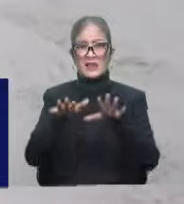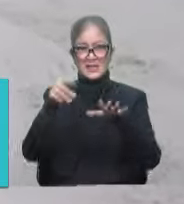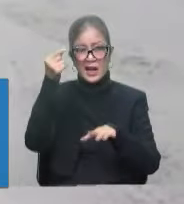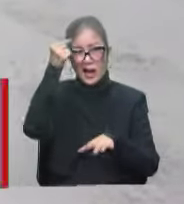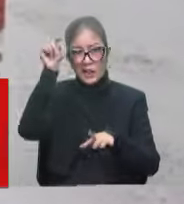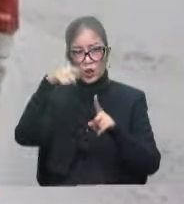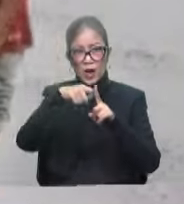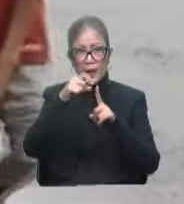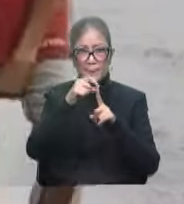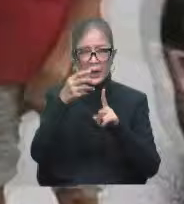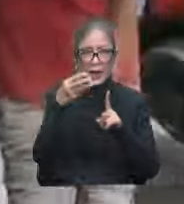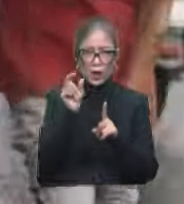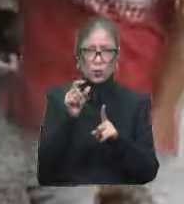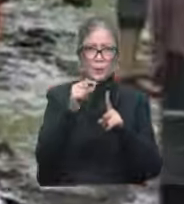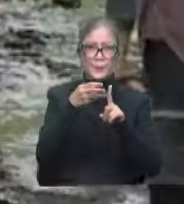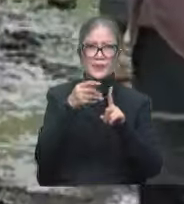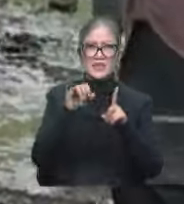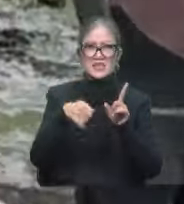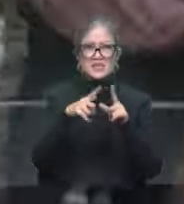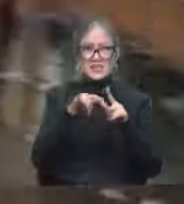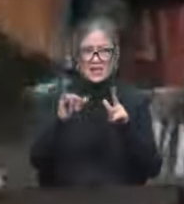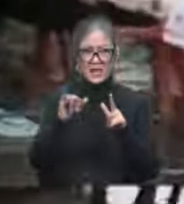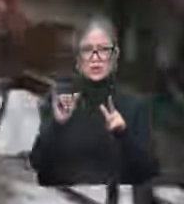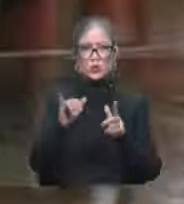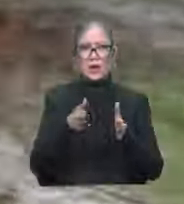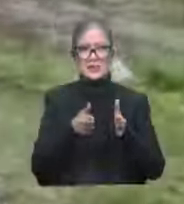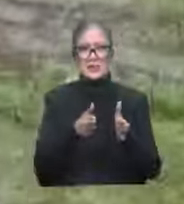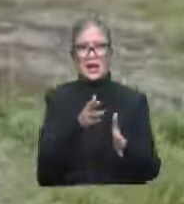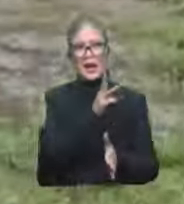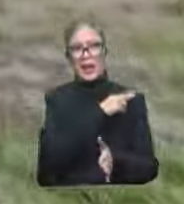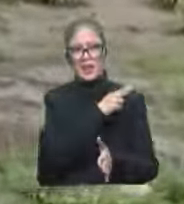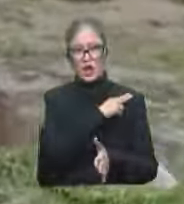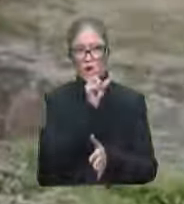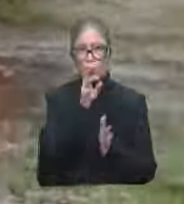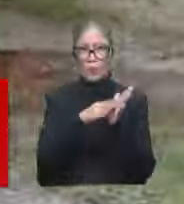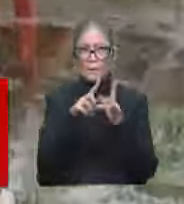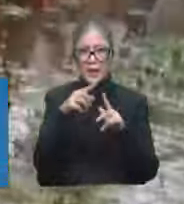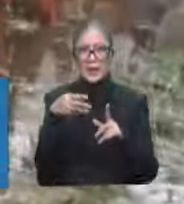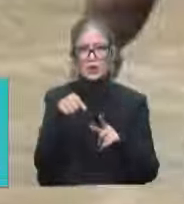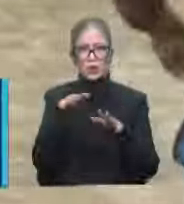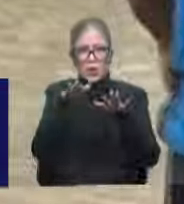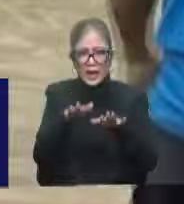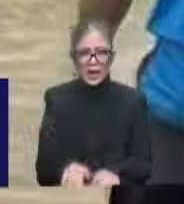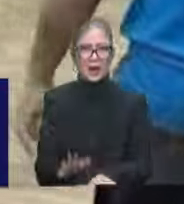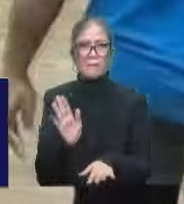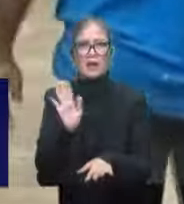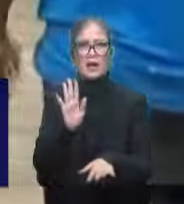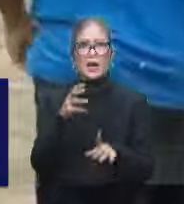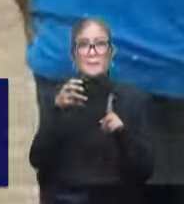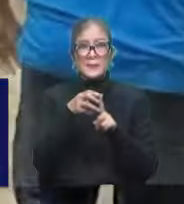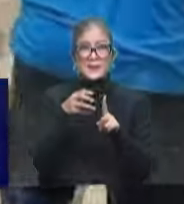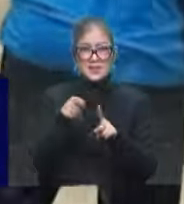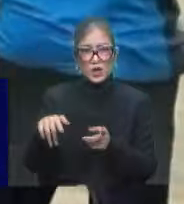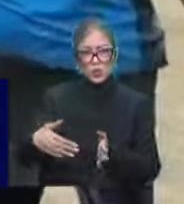banjiran kantor KPU Binjai di Jalan Letnan Umar Baki juga terendam dibinjai Sungai